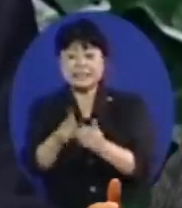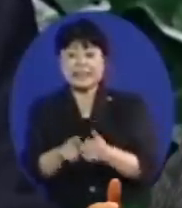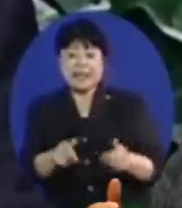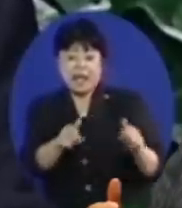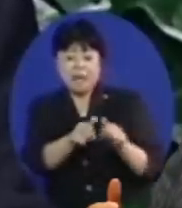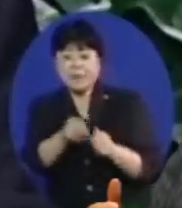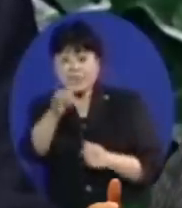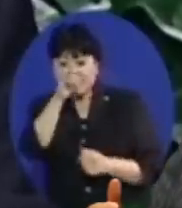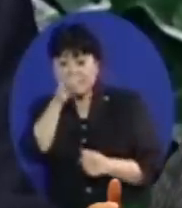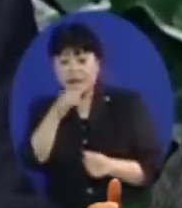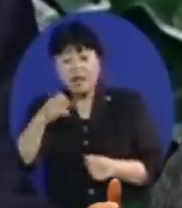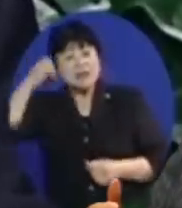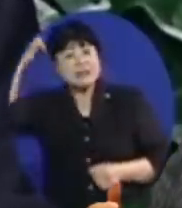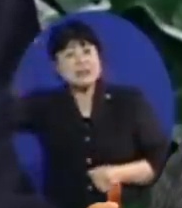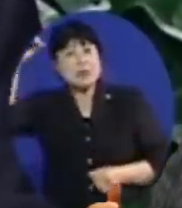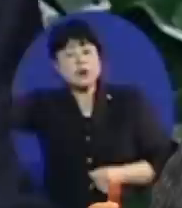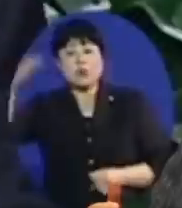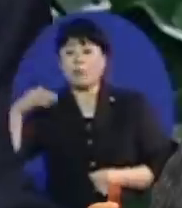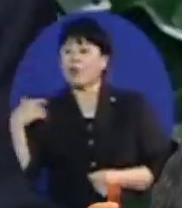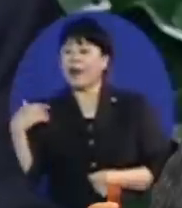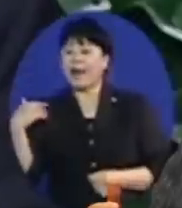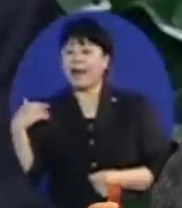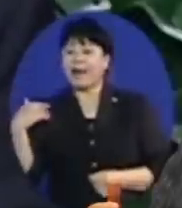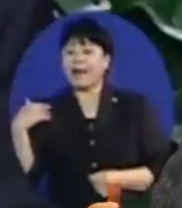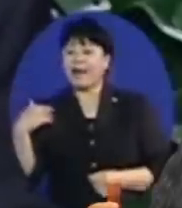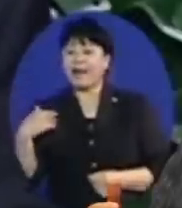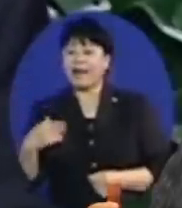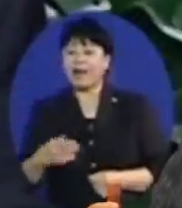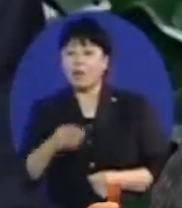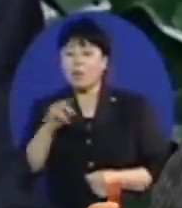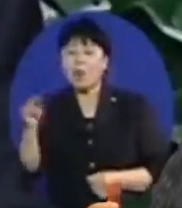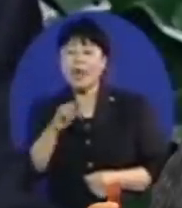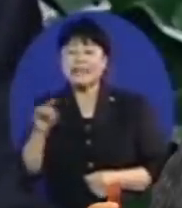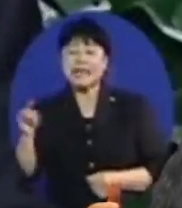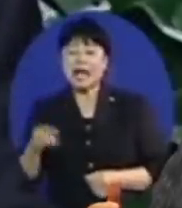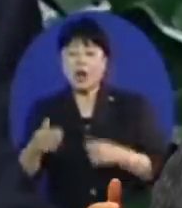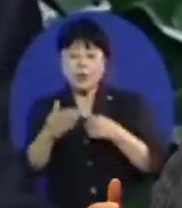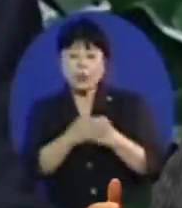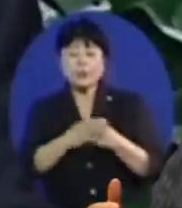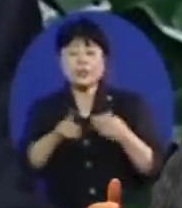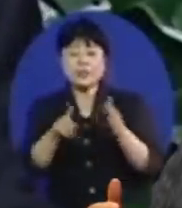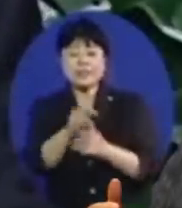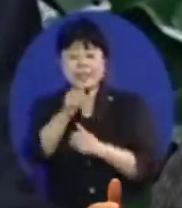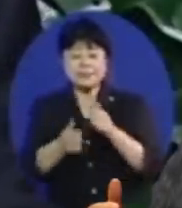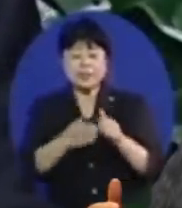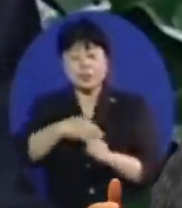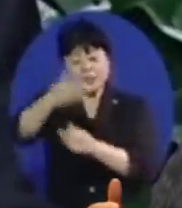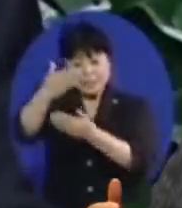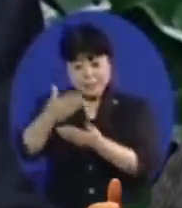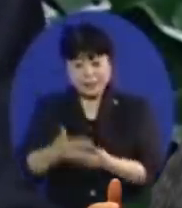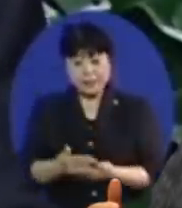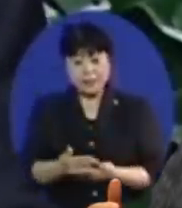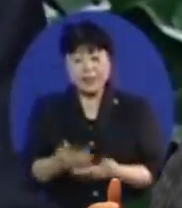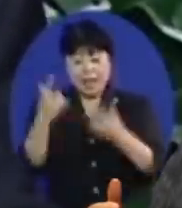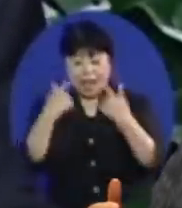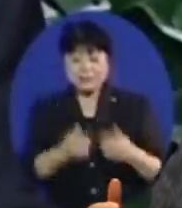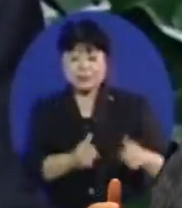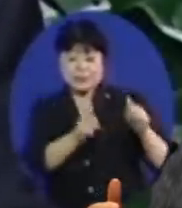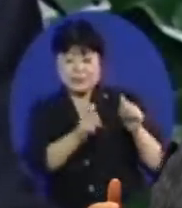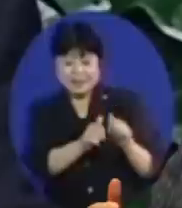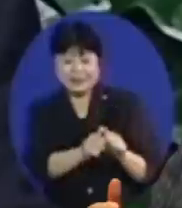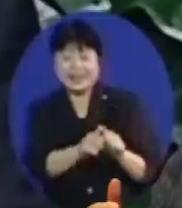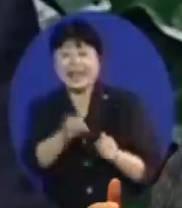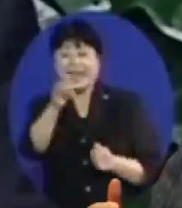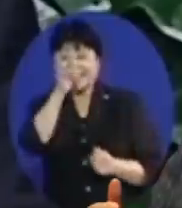불구하고 잊어버립니다. 보혜사란 말은 우리를 돕기 위해서 하나님께로부터 보내심을 받아 항상 우리와